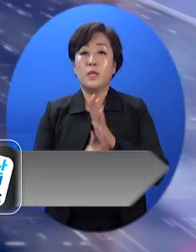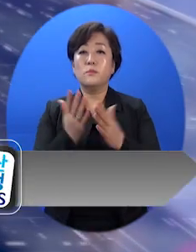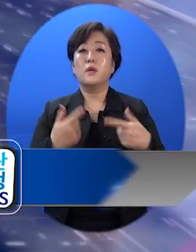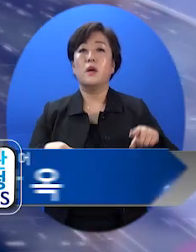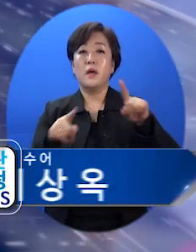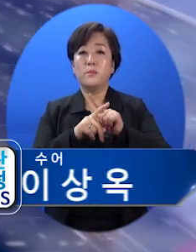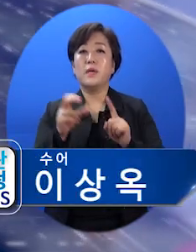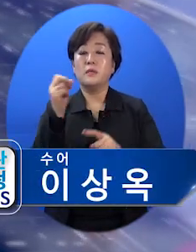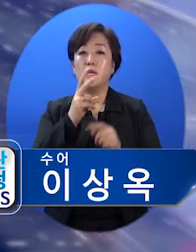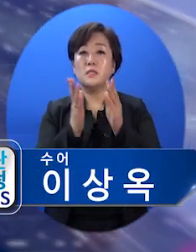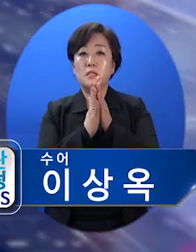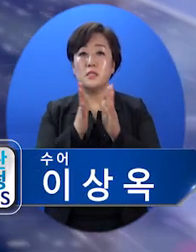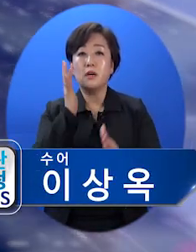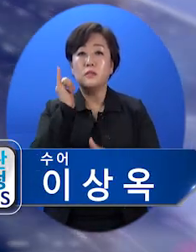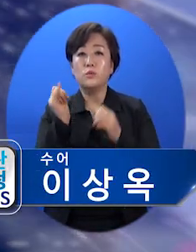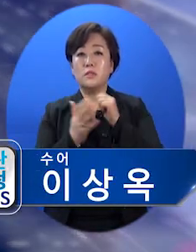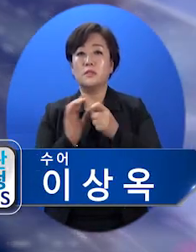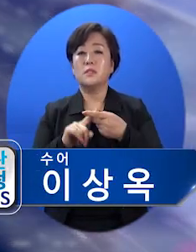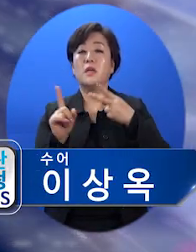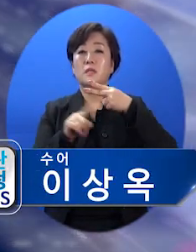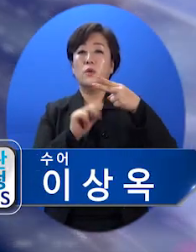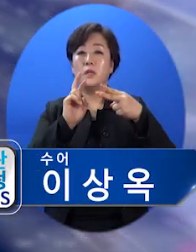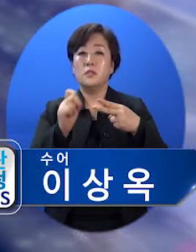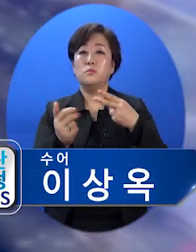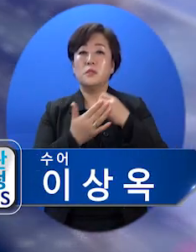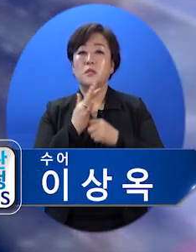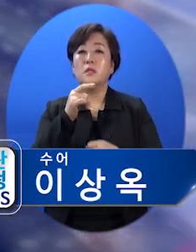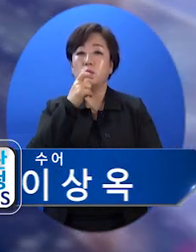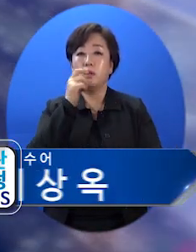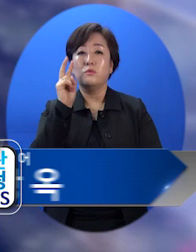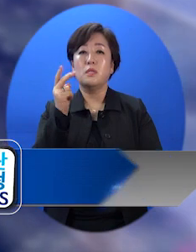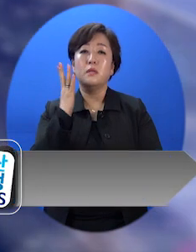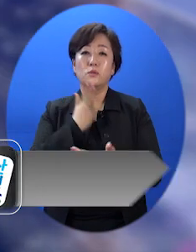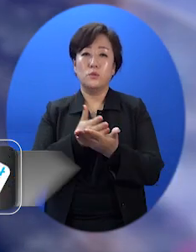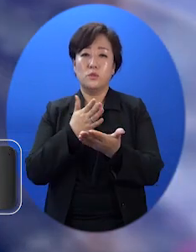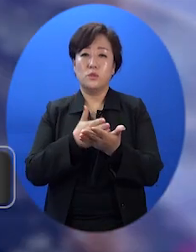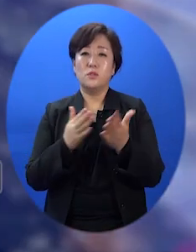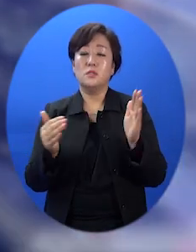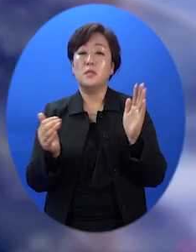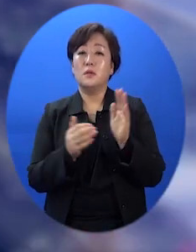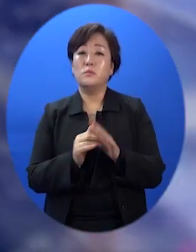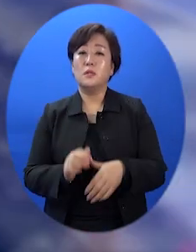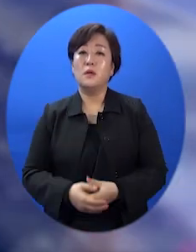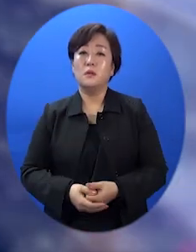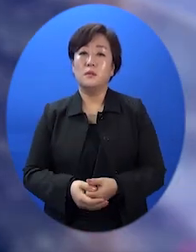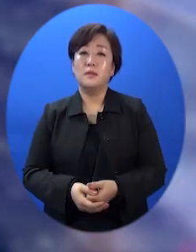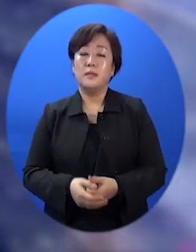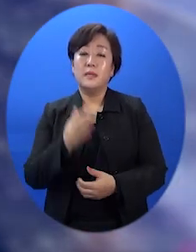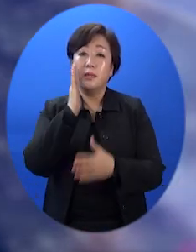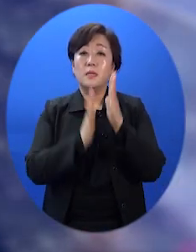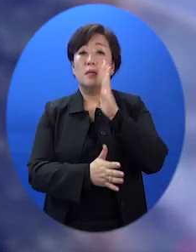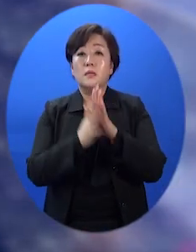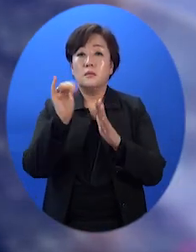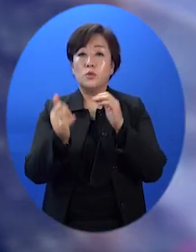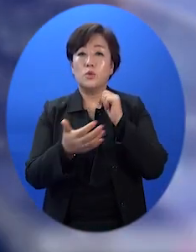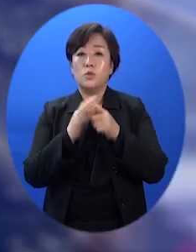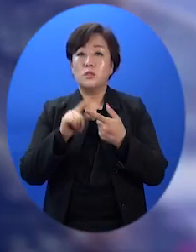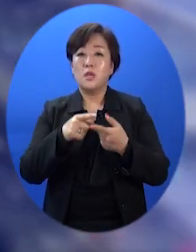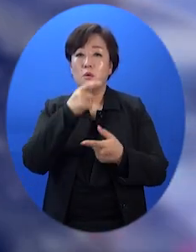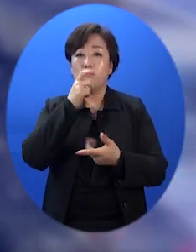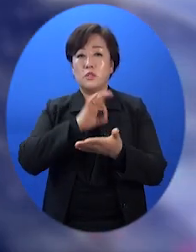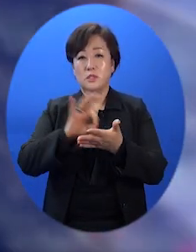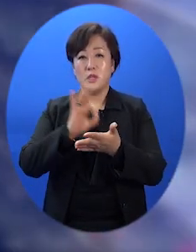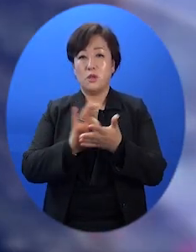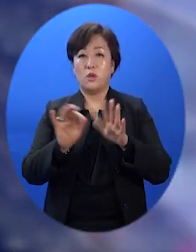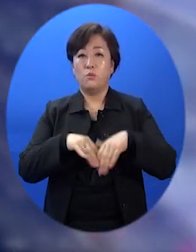시민과 함께 다시 뛰는 울산. 2월 27일 수요일 울산 시정 뉴스 시작합니다. 울산 지역 수질이 모두